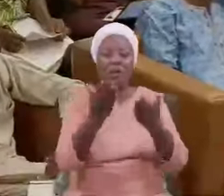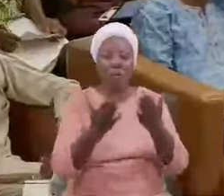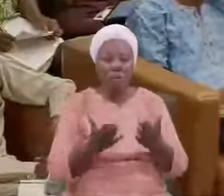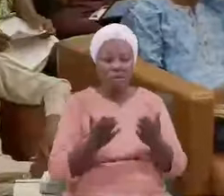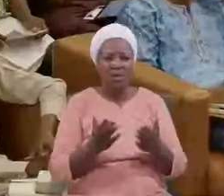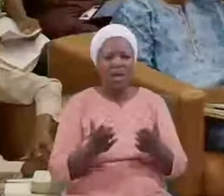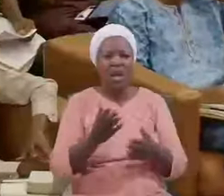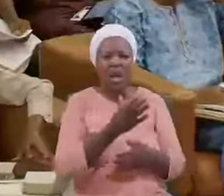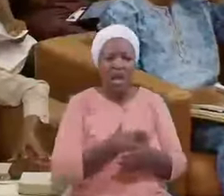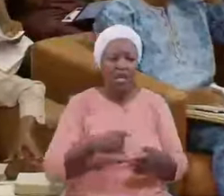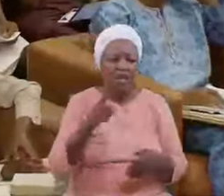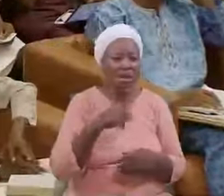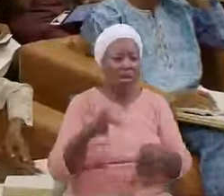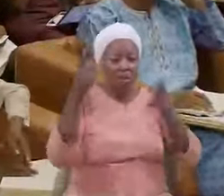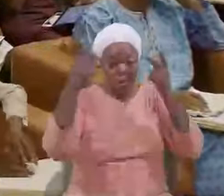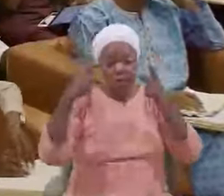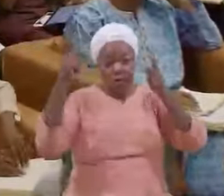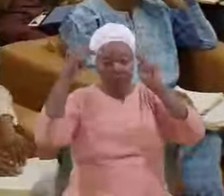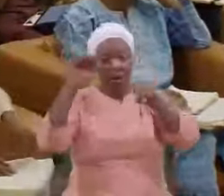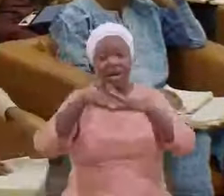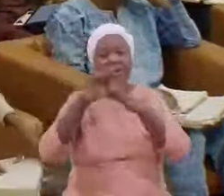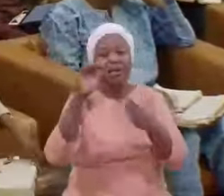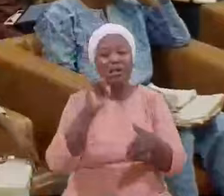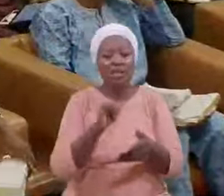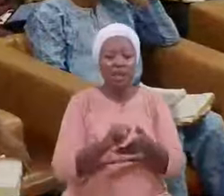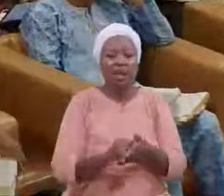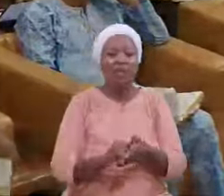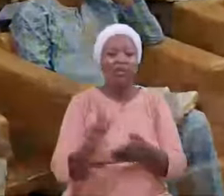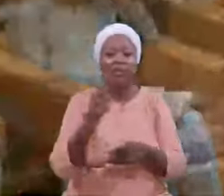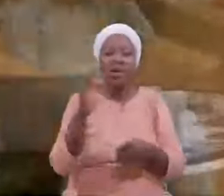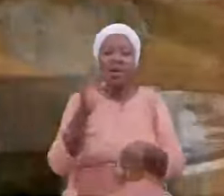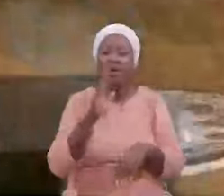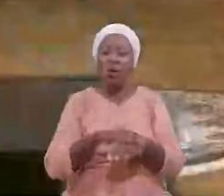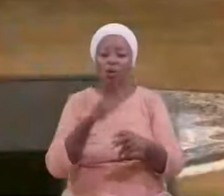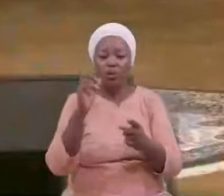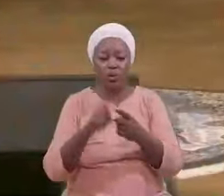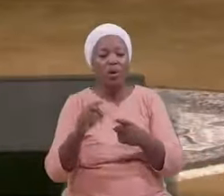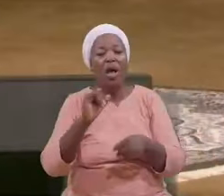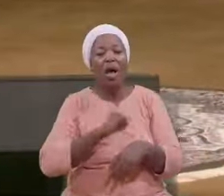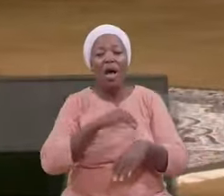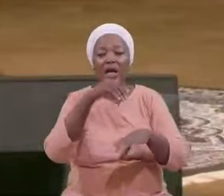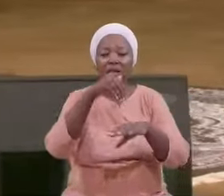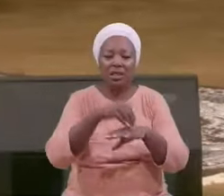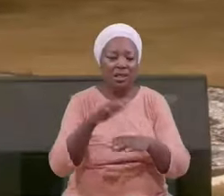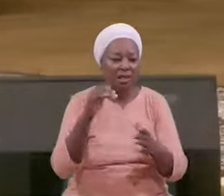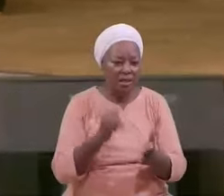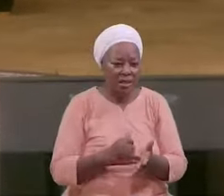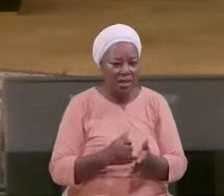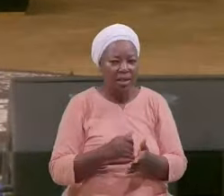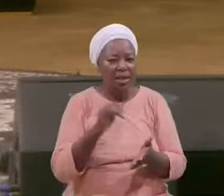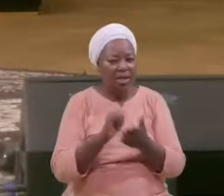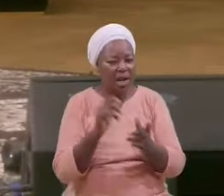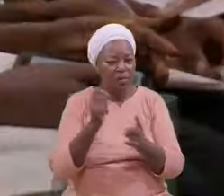volonté et accompli mes desseins. Cette parole-là vous est envoyée